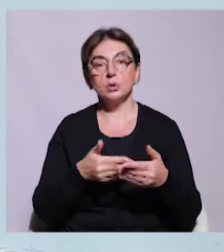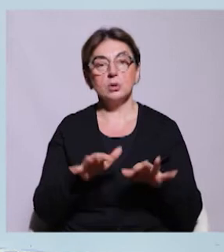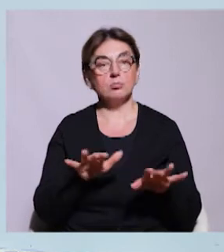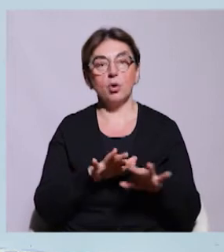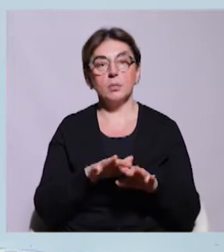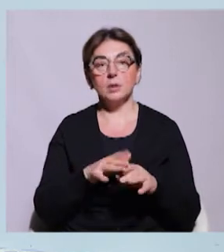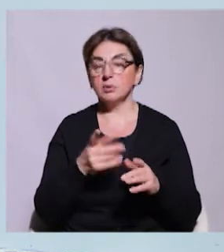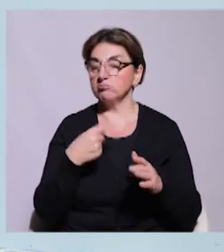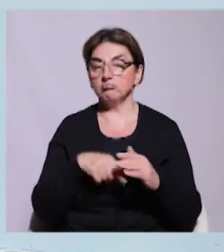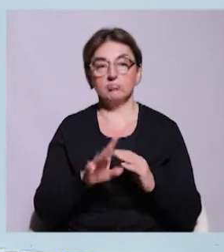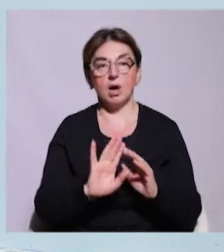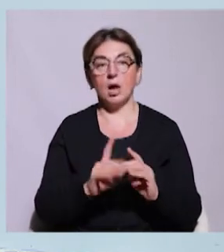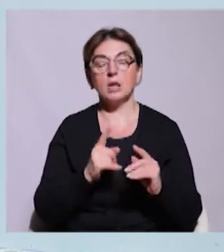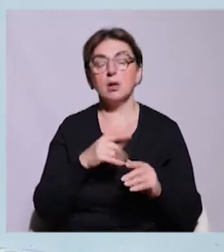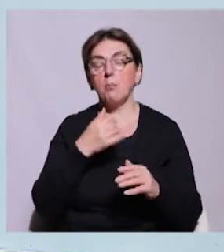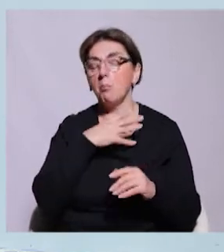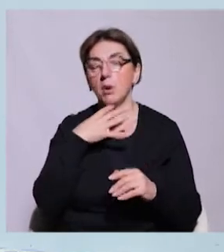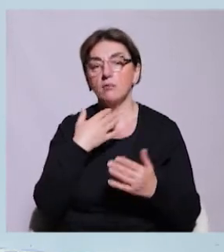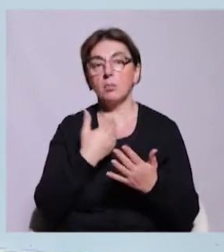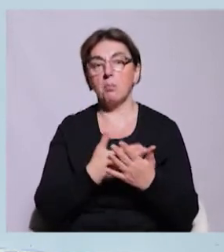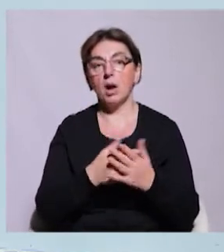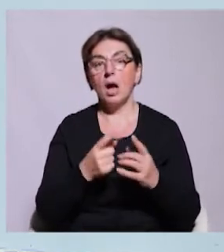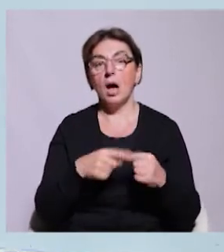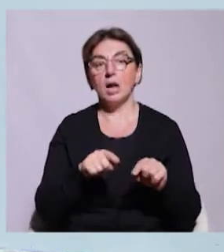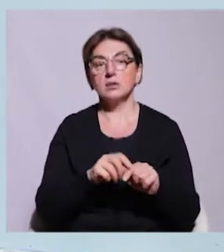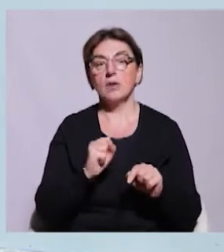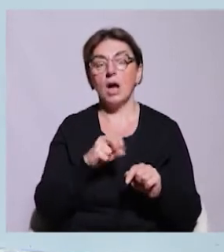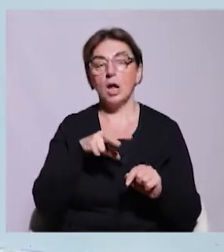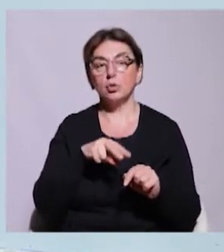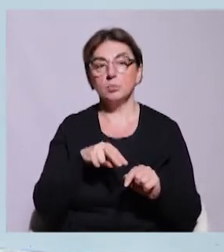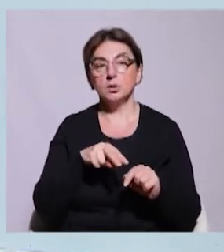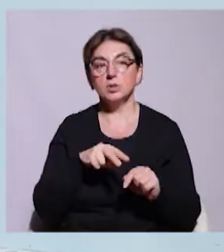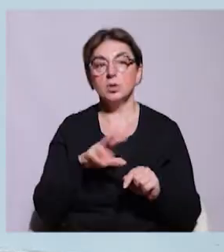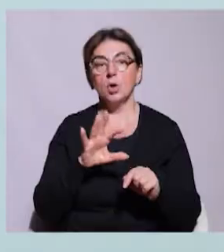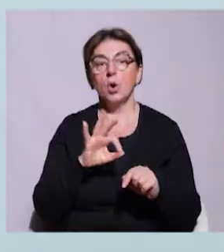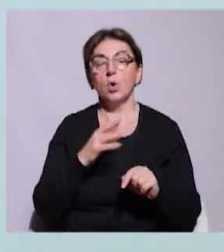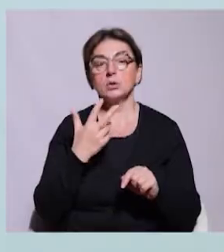ასევე ზოგადად ვერ ავლენს. ასევე არის სხვა ბევრი მაგალითი, კერძოდ ალუმინის ოქსიდი.